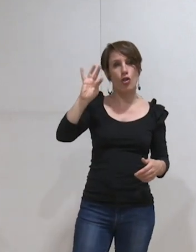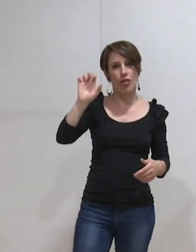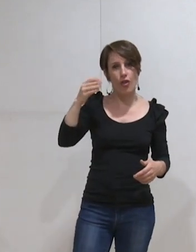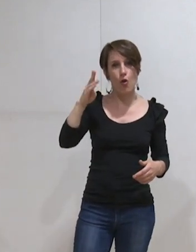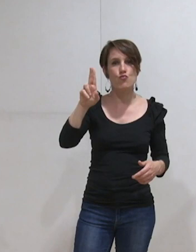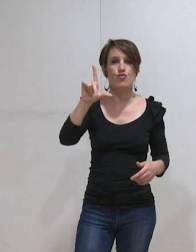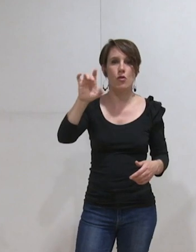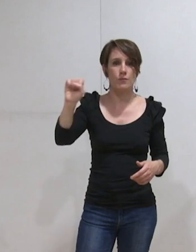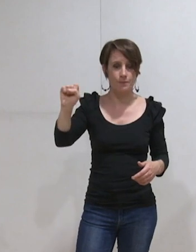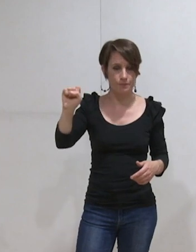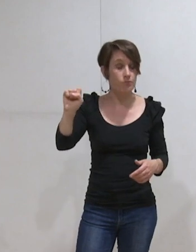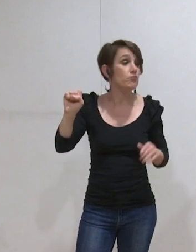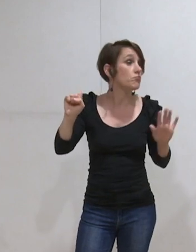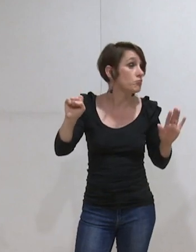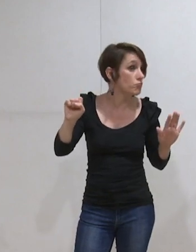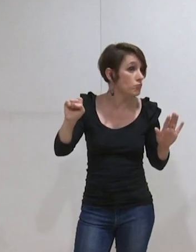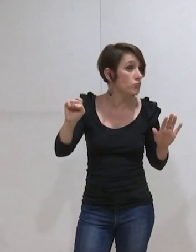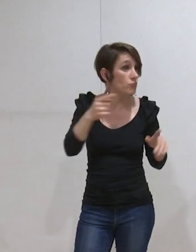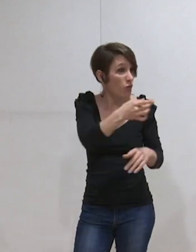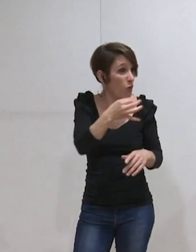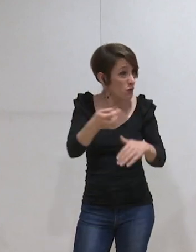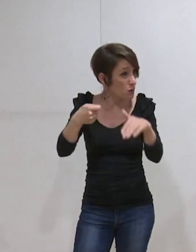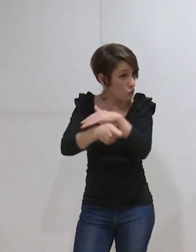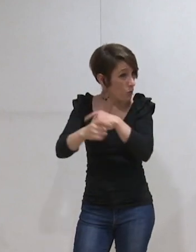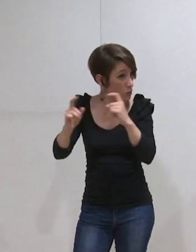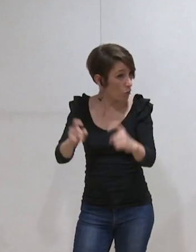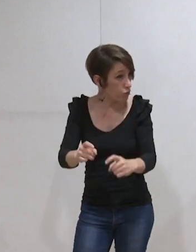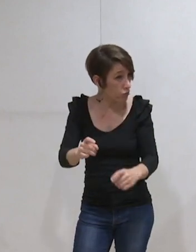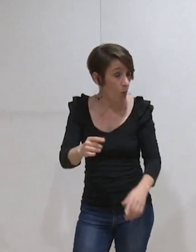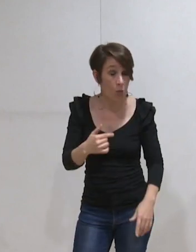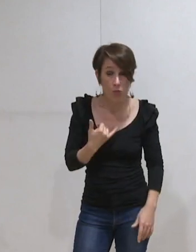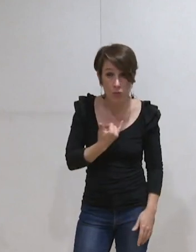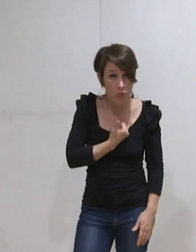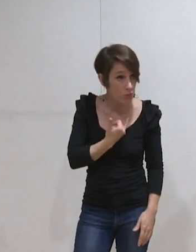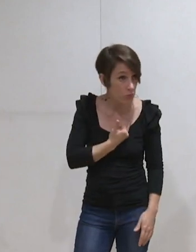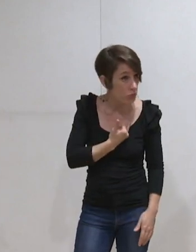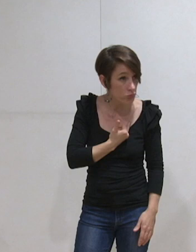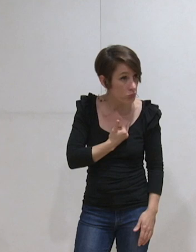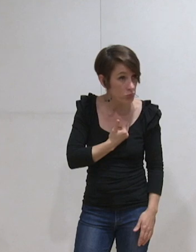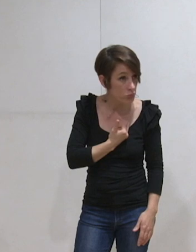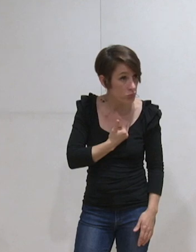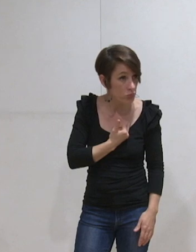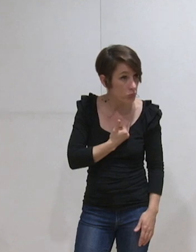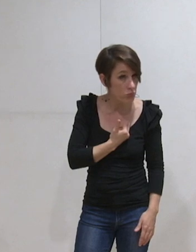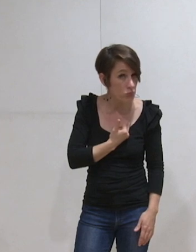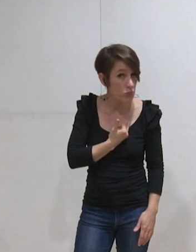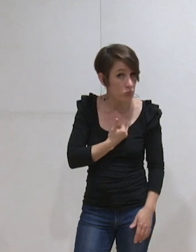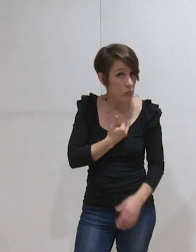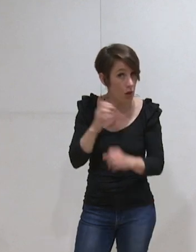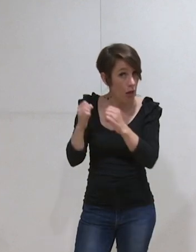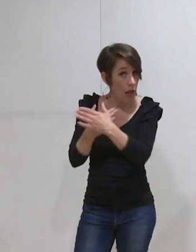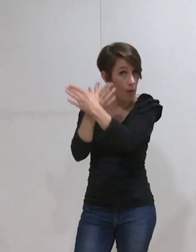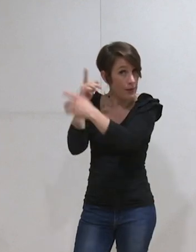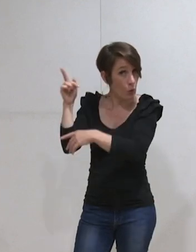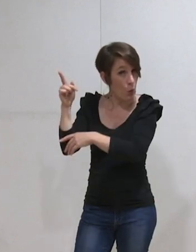ce qui est pas le cas une subvention qui aurait baissé je dis par ailleurs que je précise par ailleurs que la Métro a une une subvention qui a